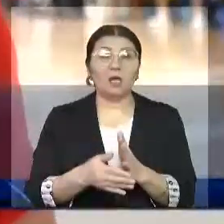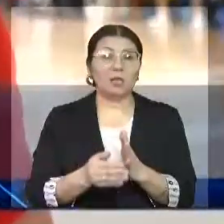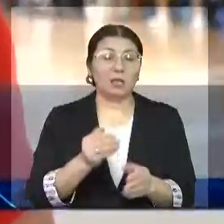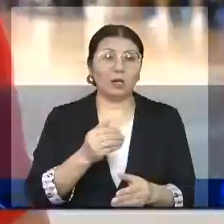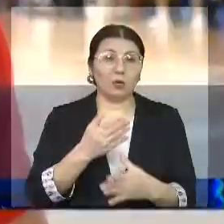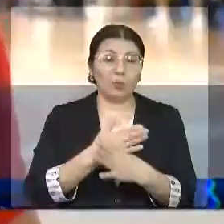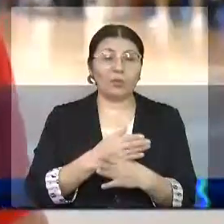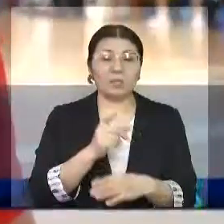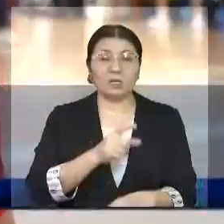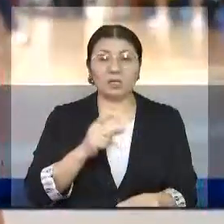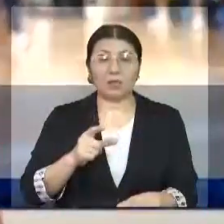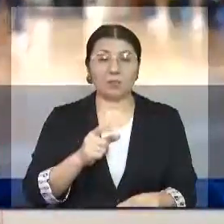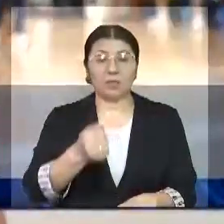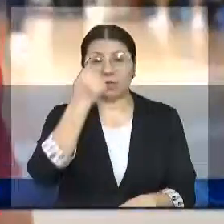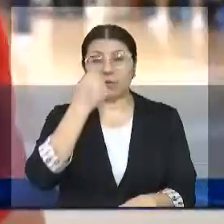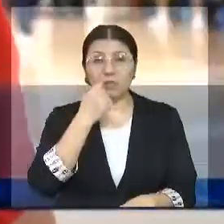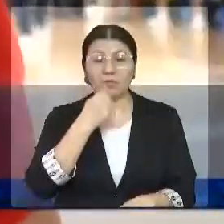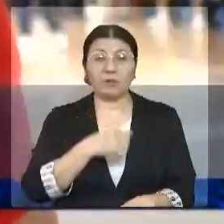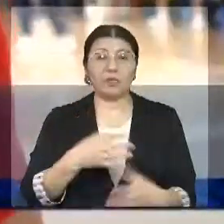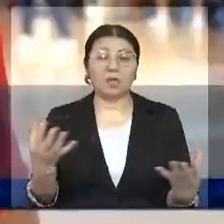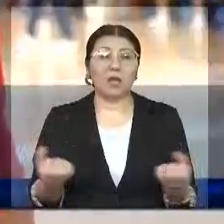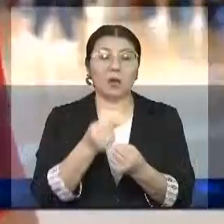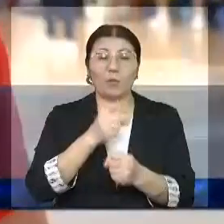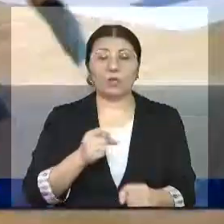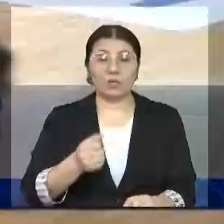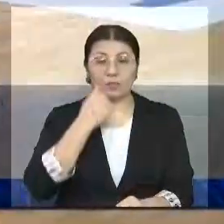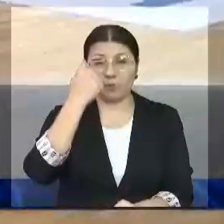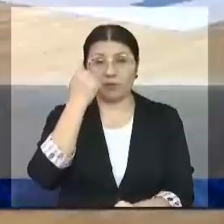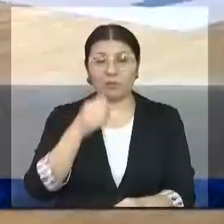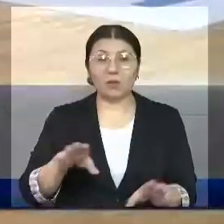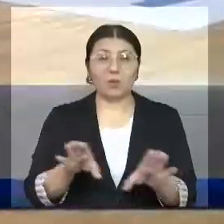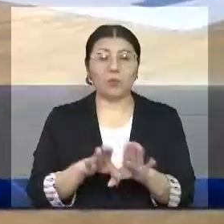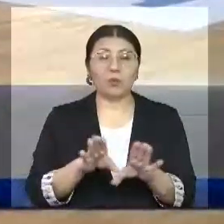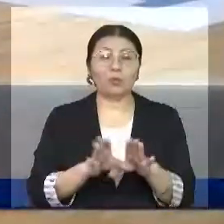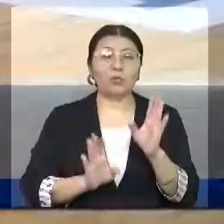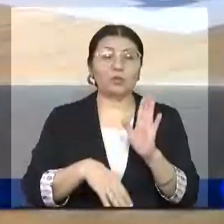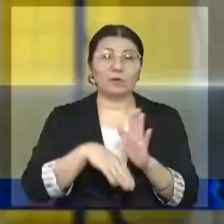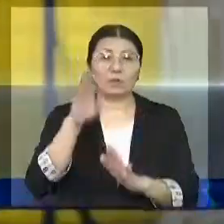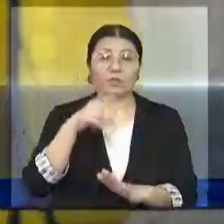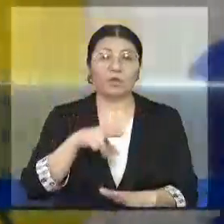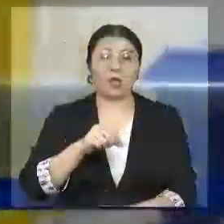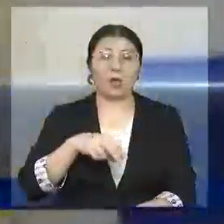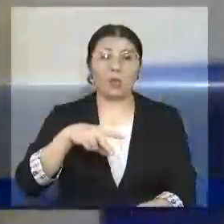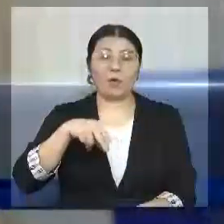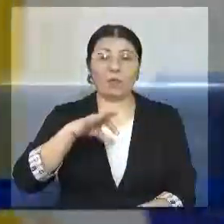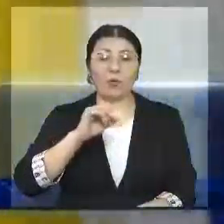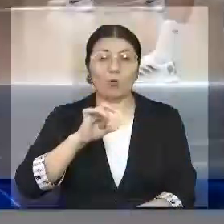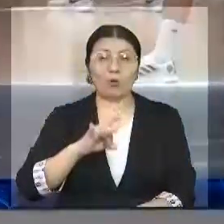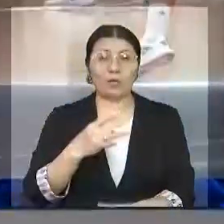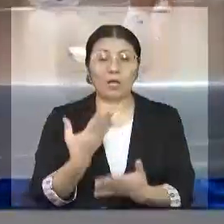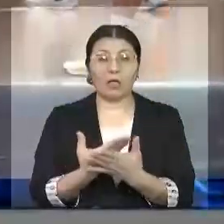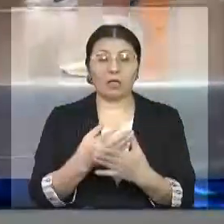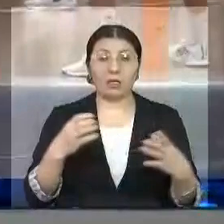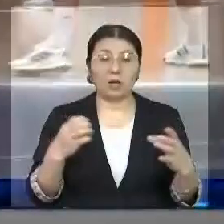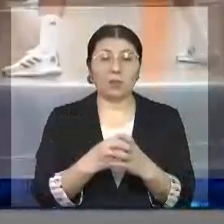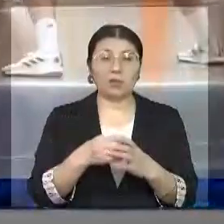алғыс білдіремін. Жанкүйерлердің де ықыласы ерекше болды. Баршаңызға рахмет. Бұл турдың үздігі Павлодар командасы. Үздік ойыншы атағы да